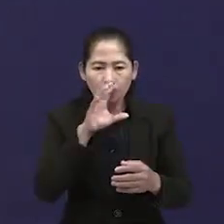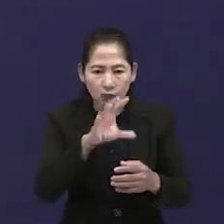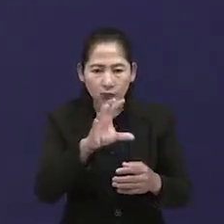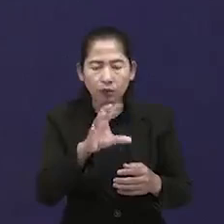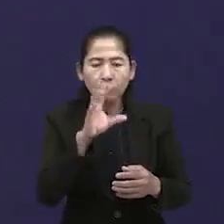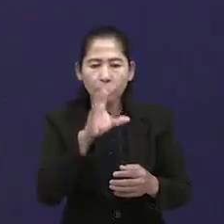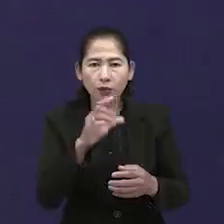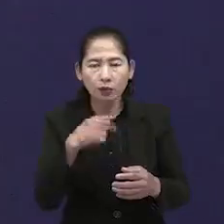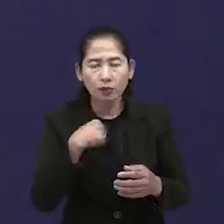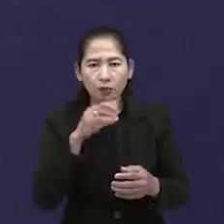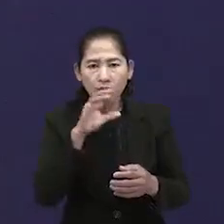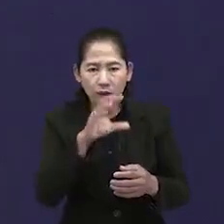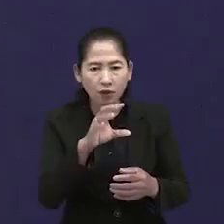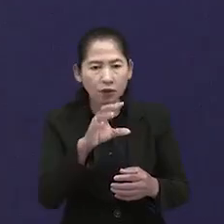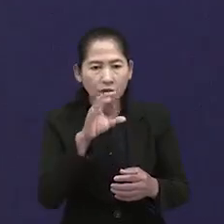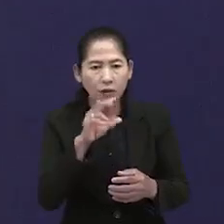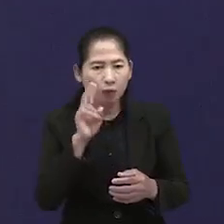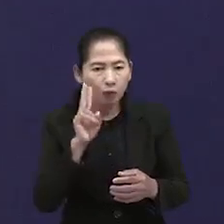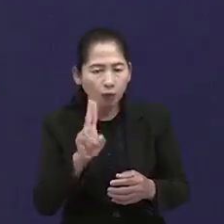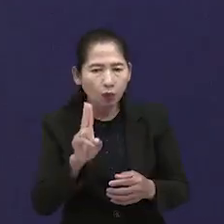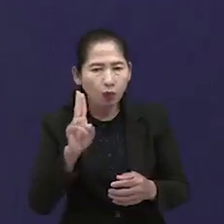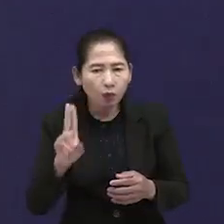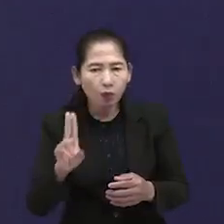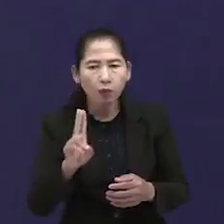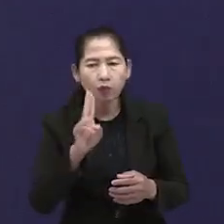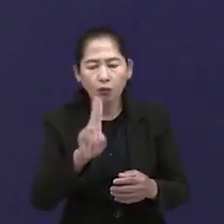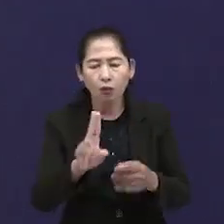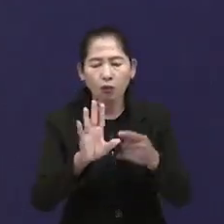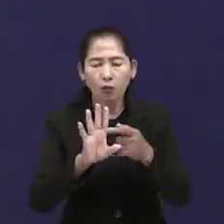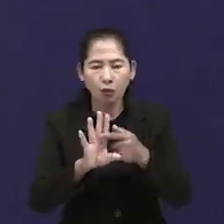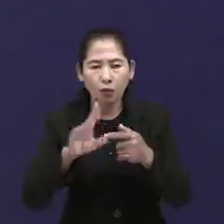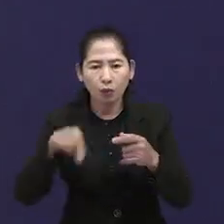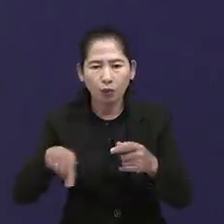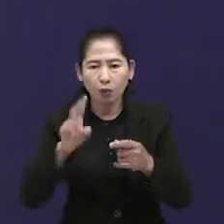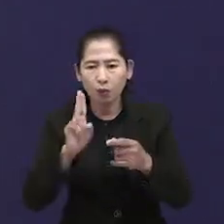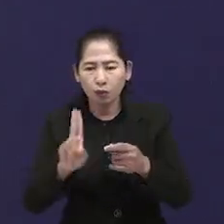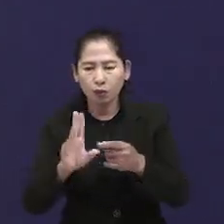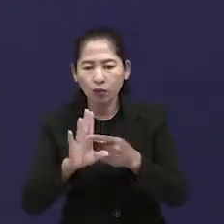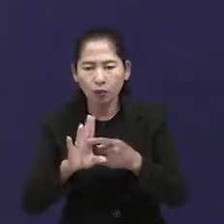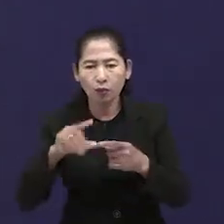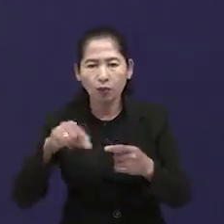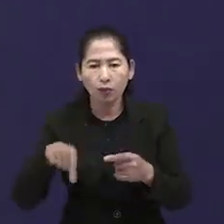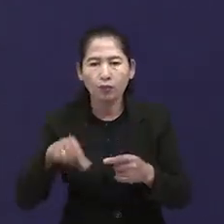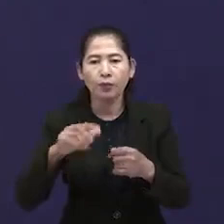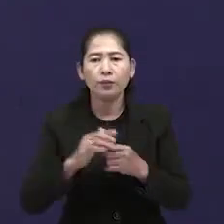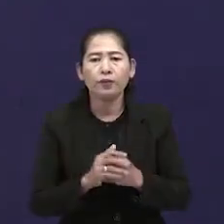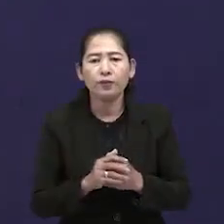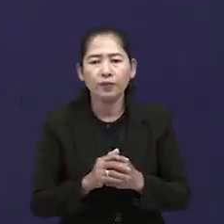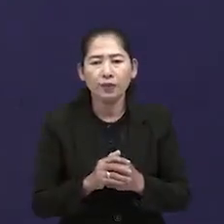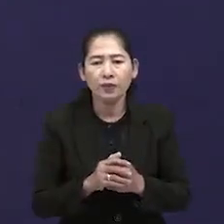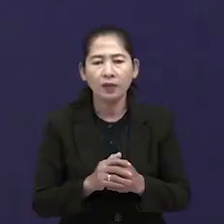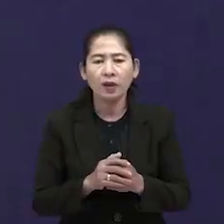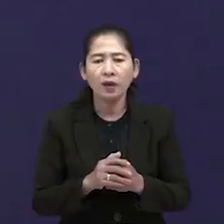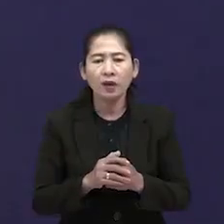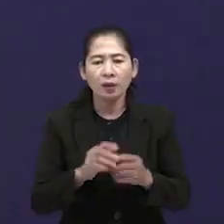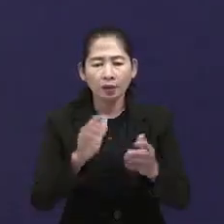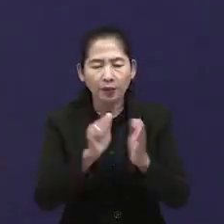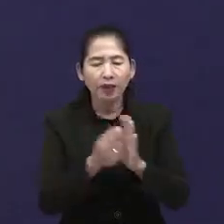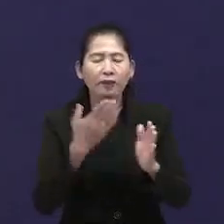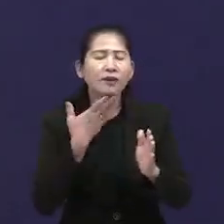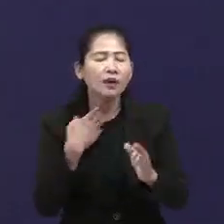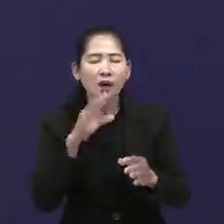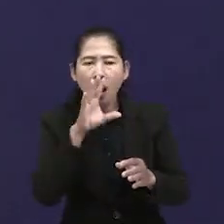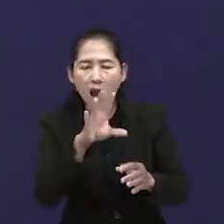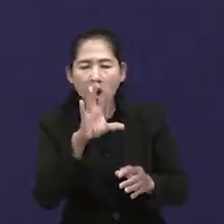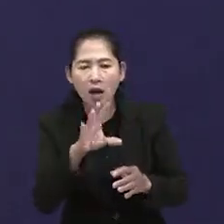អ៊ុបខ្លាំងខ្លាំងកូននេះលឺសូសំឡេងសត្វជ្រូកស្រែកអីកូនចាសំឡេងអ៊ុបអ៊ុបណាចារាប់ពេលឃើញវាស្រែ